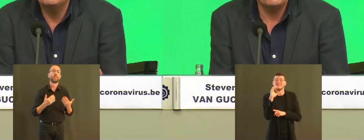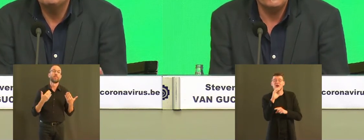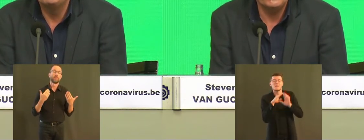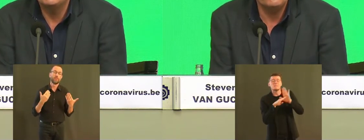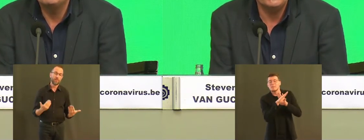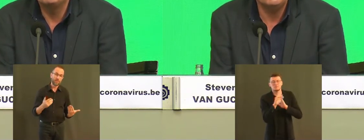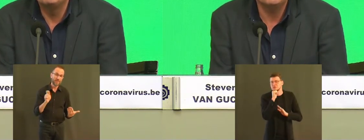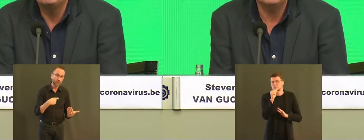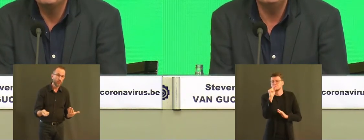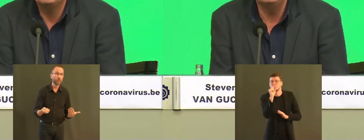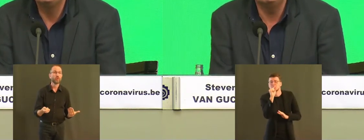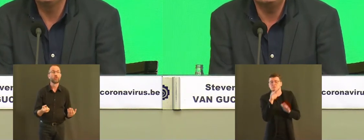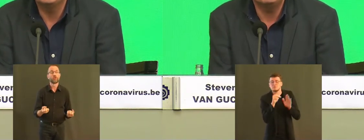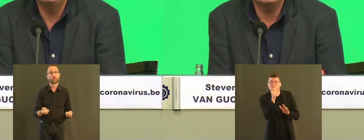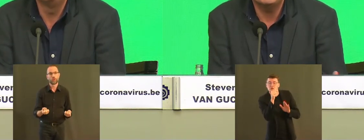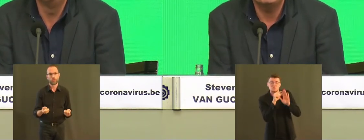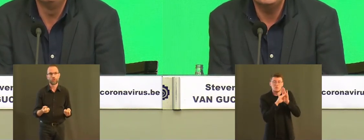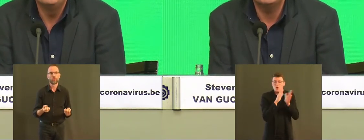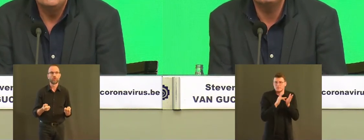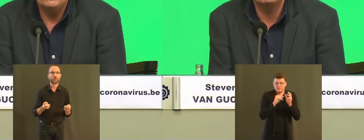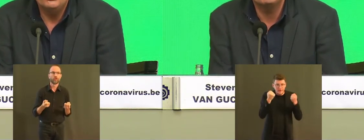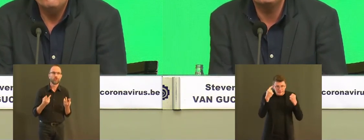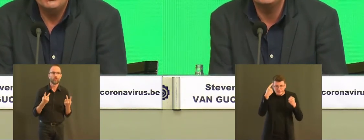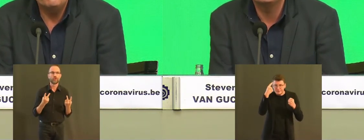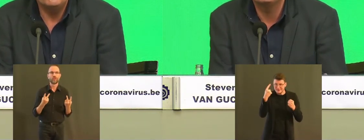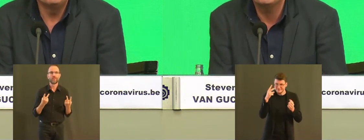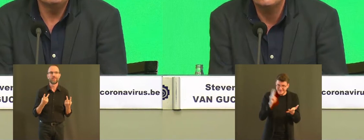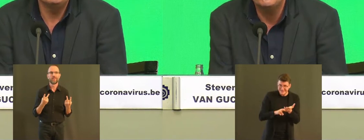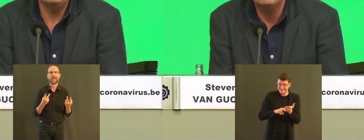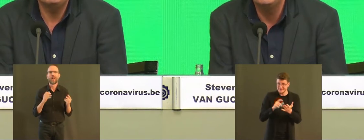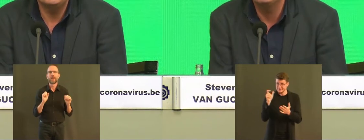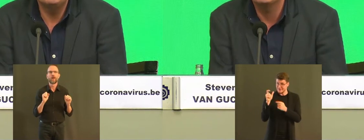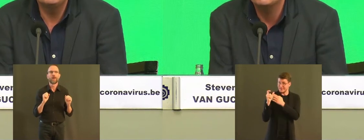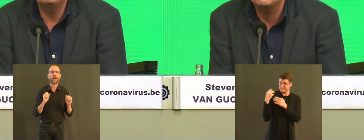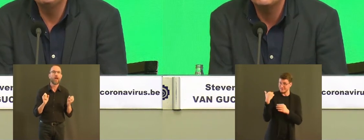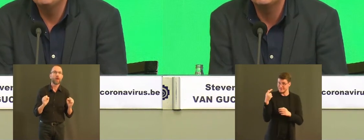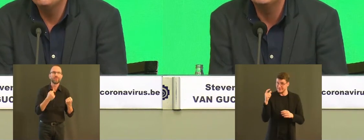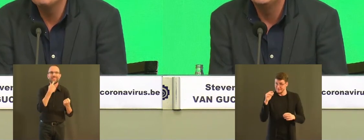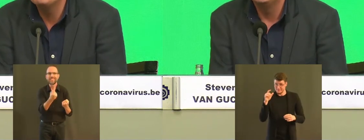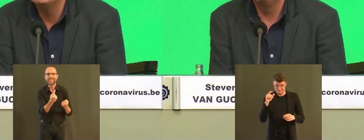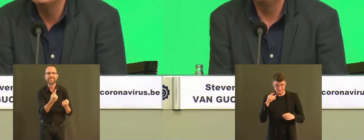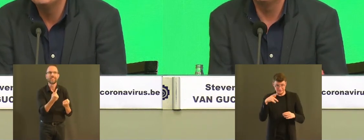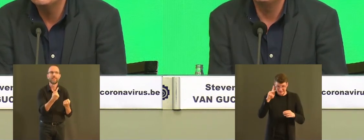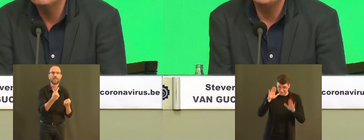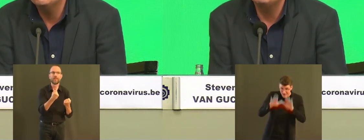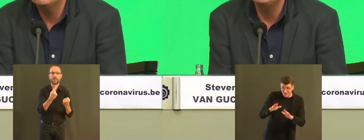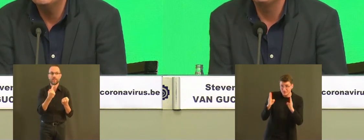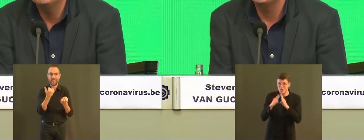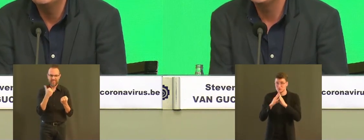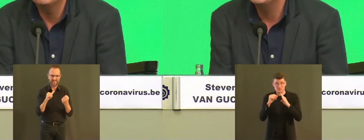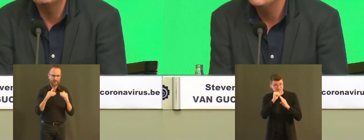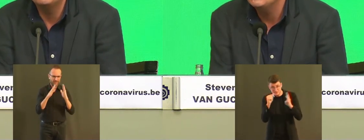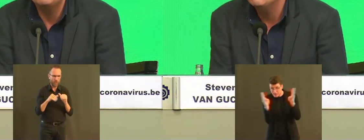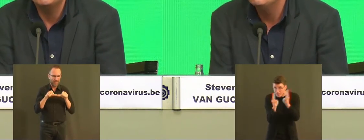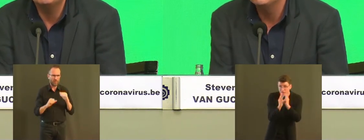d Peut éventuellement